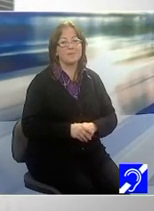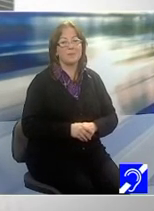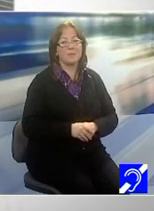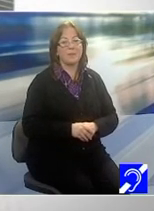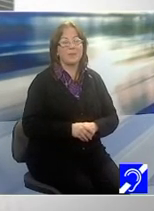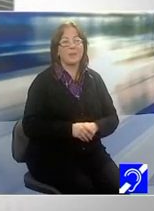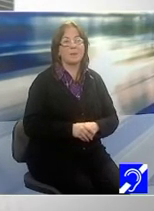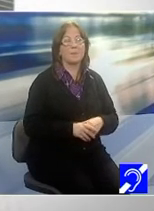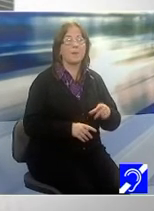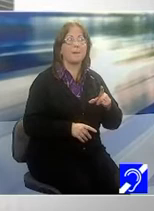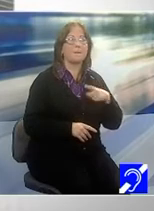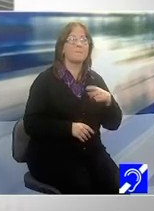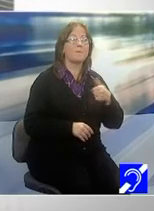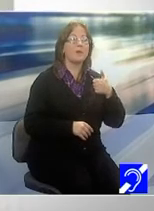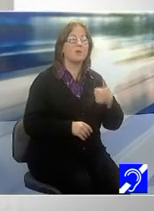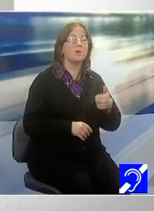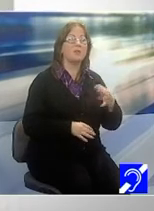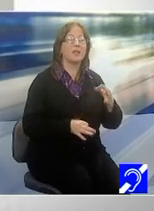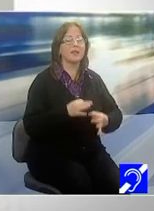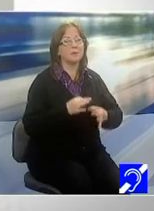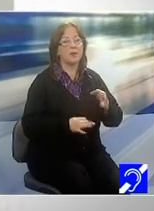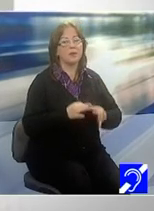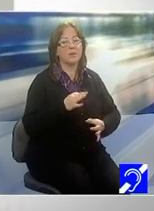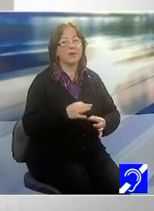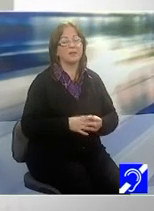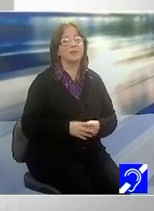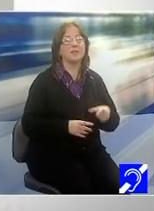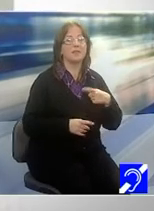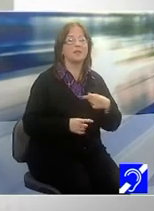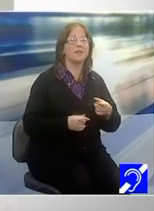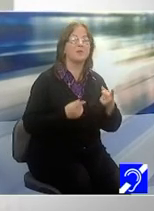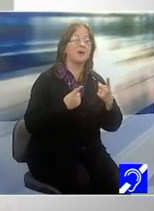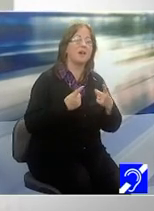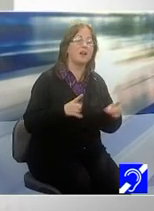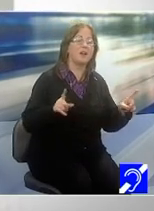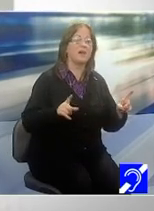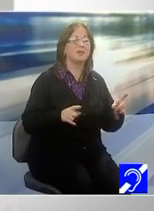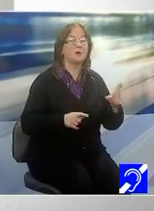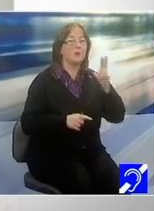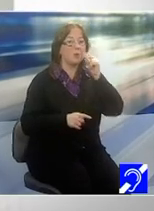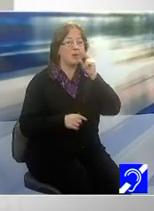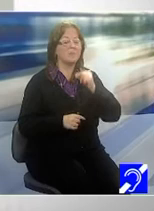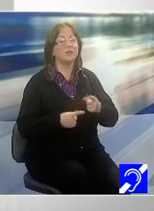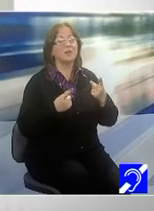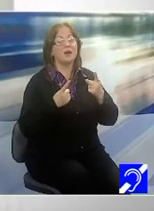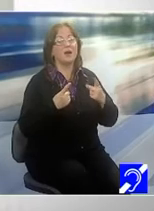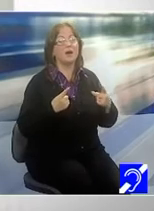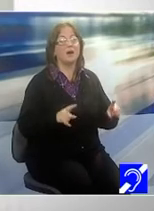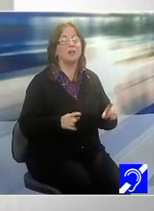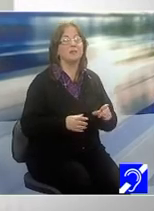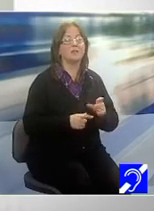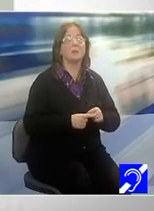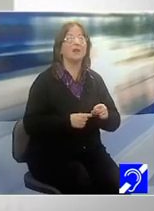E un experiment, deci este un alt tip de abordare a funcțiilor publice cu oameni de o altă factură, din